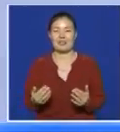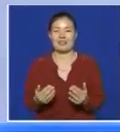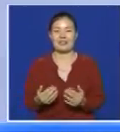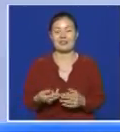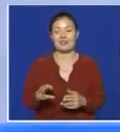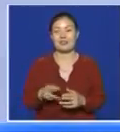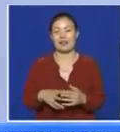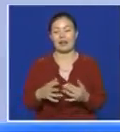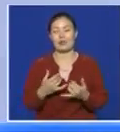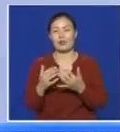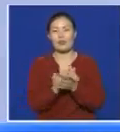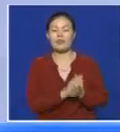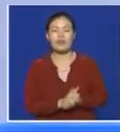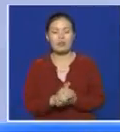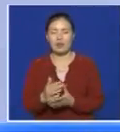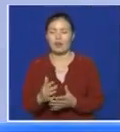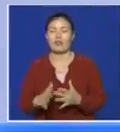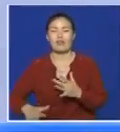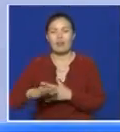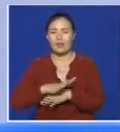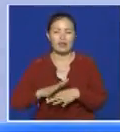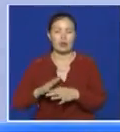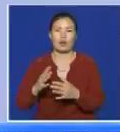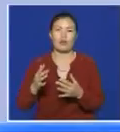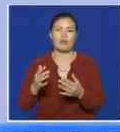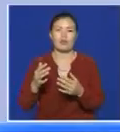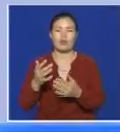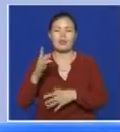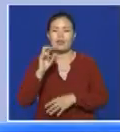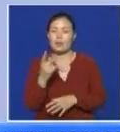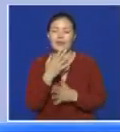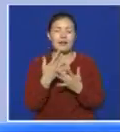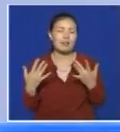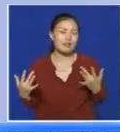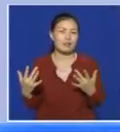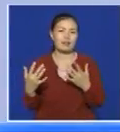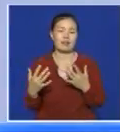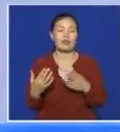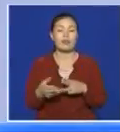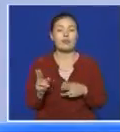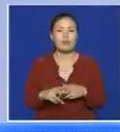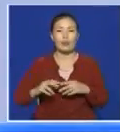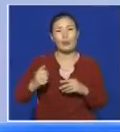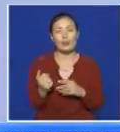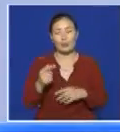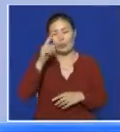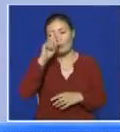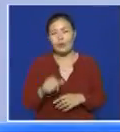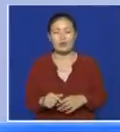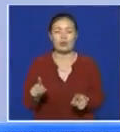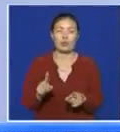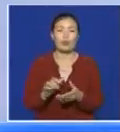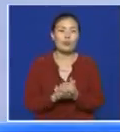бен достығымыздың ұйытқысы, отанымыздың тірегі болып отырған осы бірлік пен ынтымақ екені